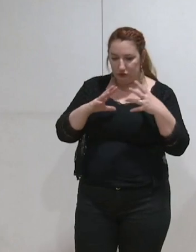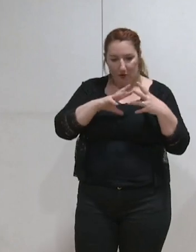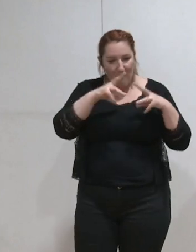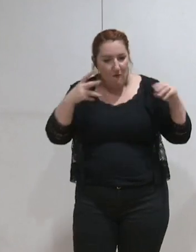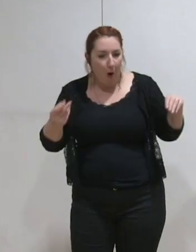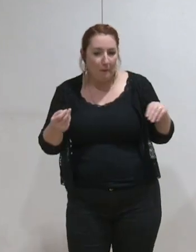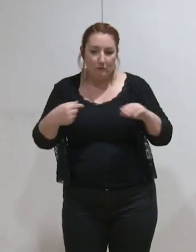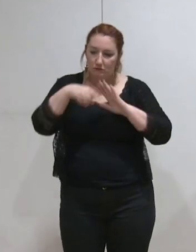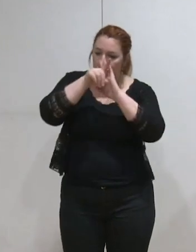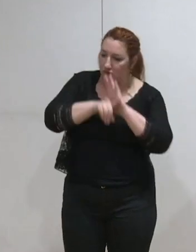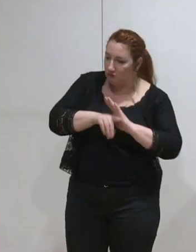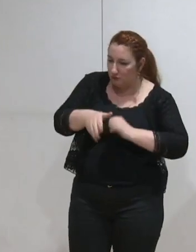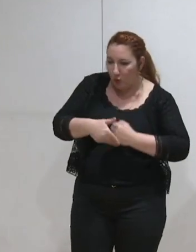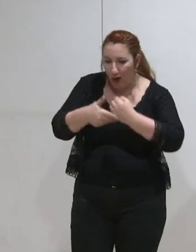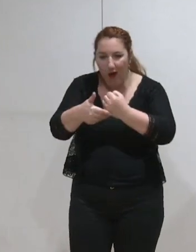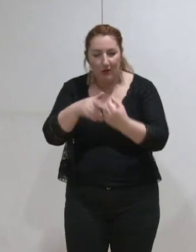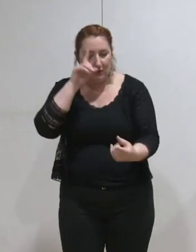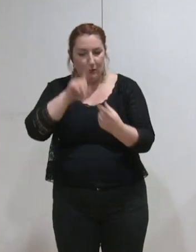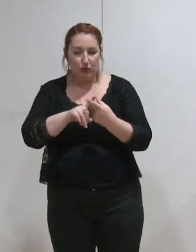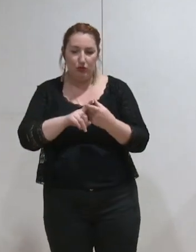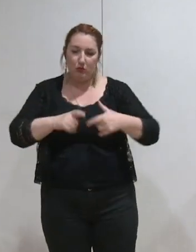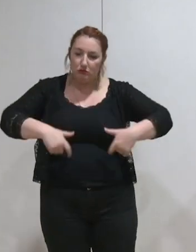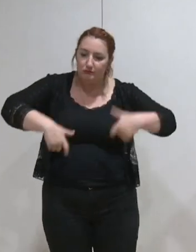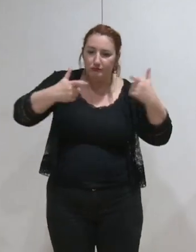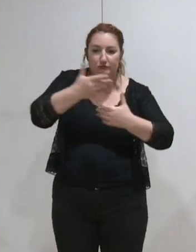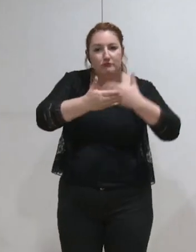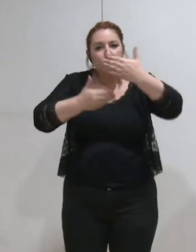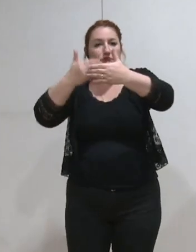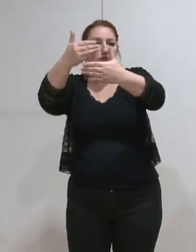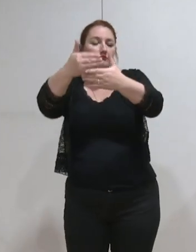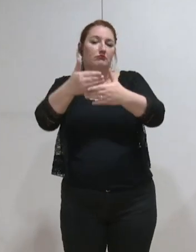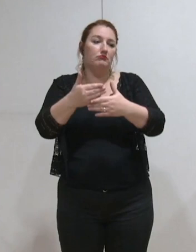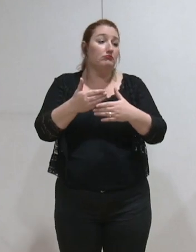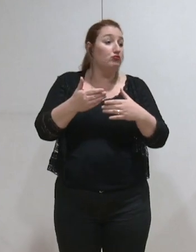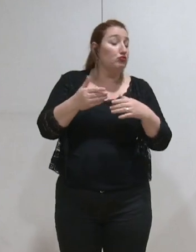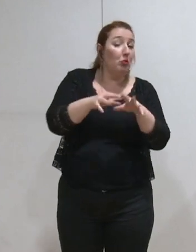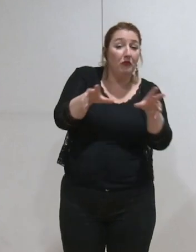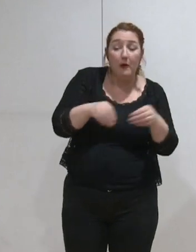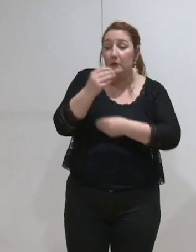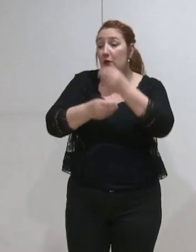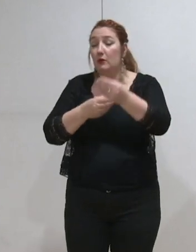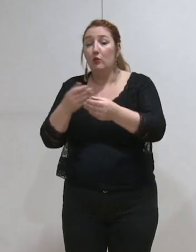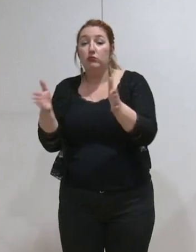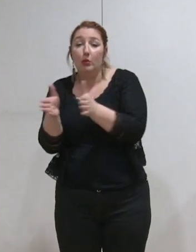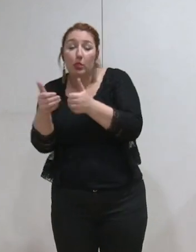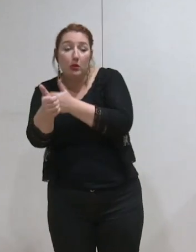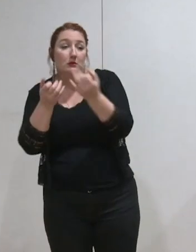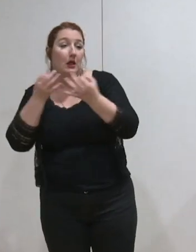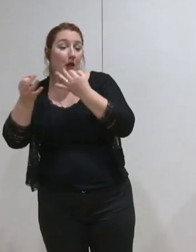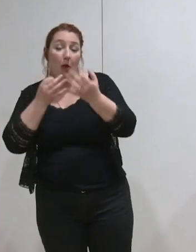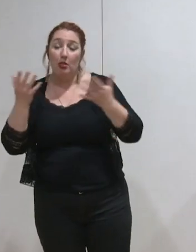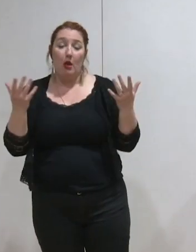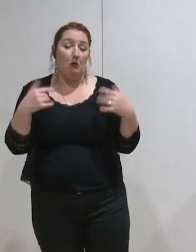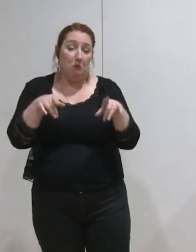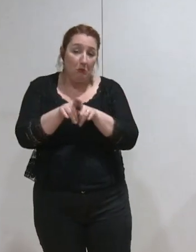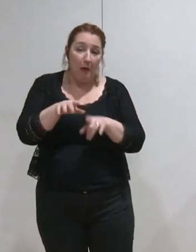que la ville apporte à la production de logements sociaux familiaux ou pas sur le territoire de la ville qu'il s'agisse